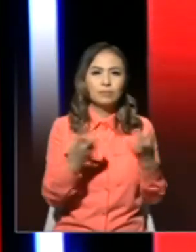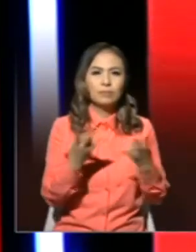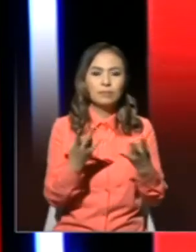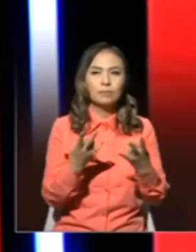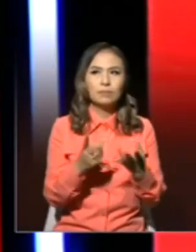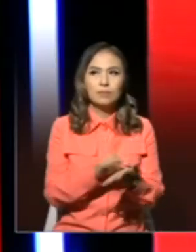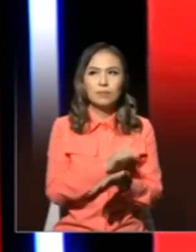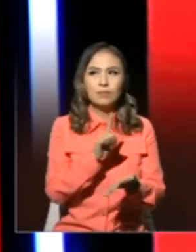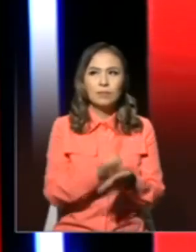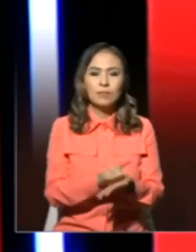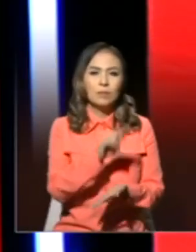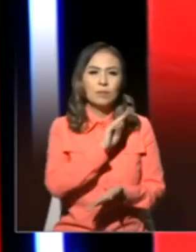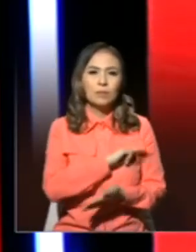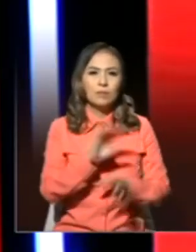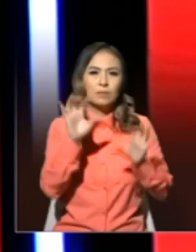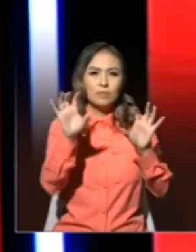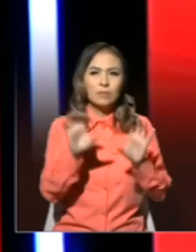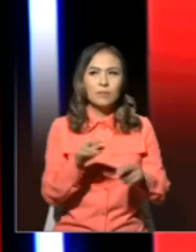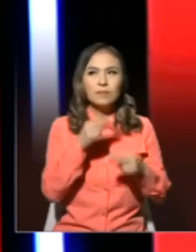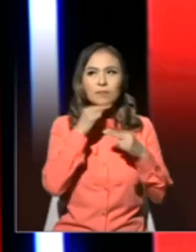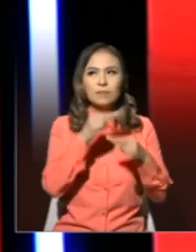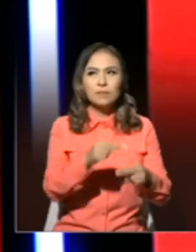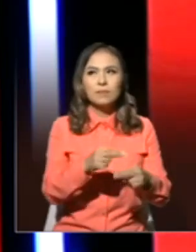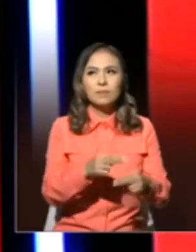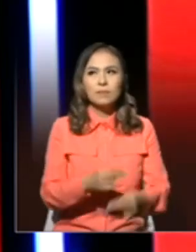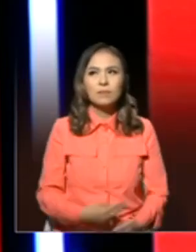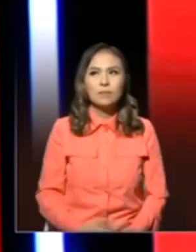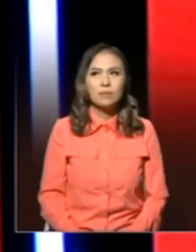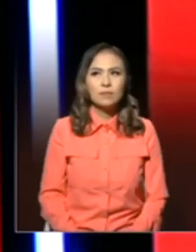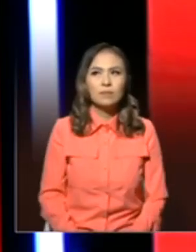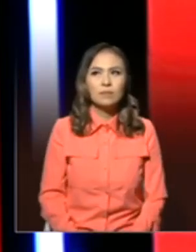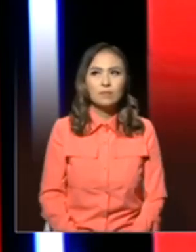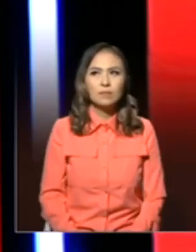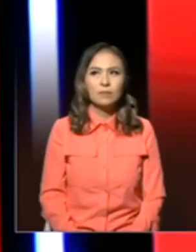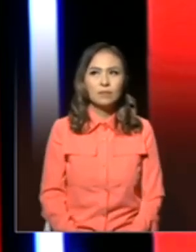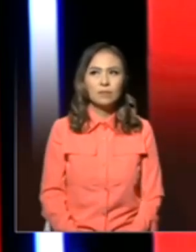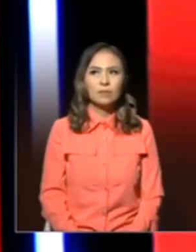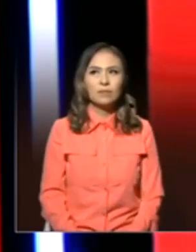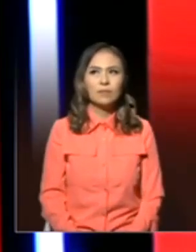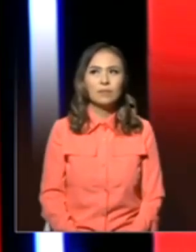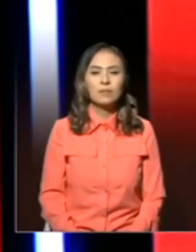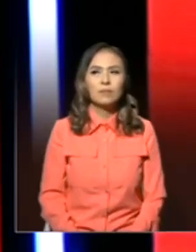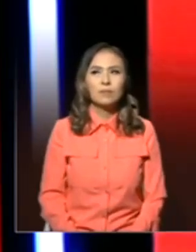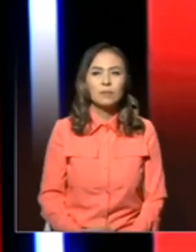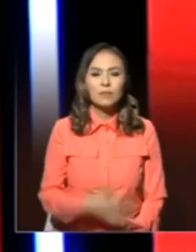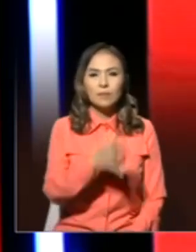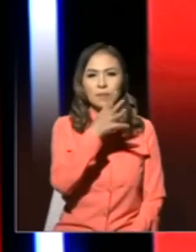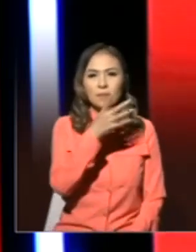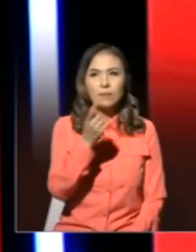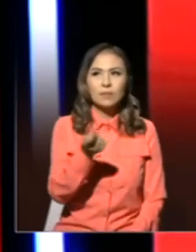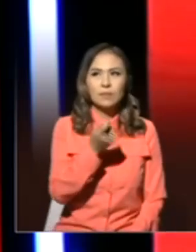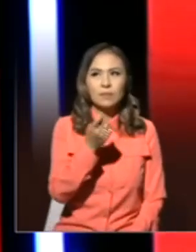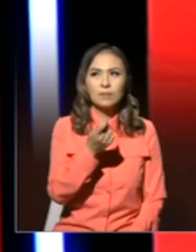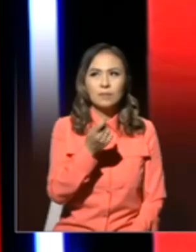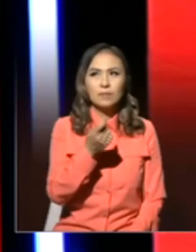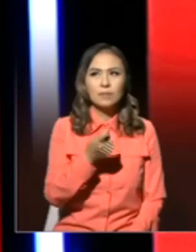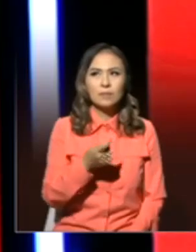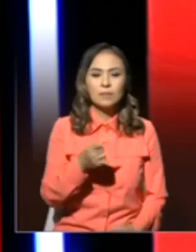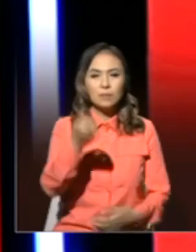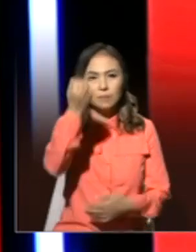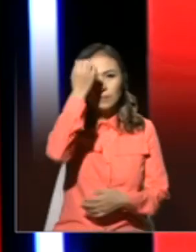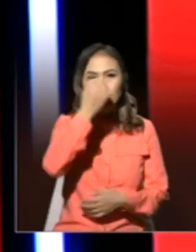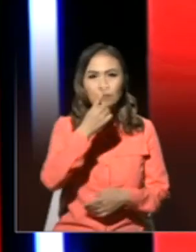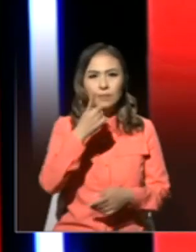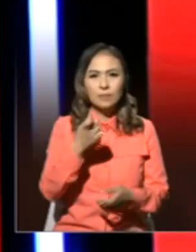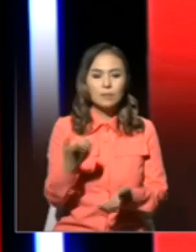де заң жұмыс істеу керек дегенді біз баса назар аударайық. 21 жасқа дейін 4 сағат бөлуіміз керек енді. Өкінішке орай уақыт тапшы, қымбат спикерлер, келгендеріңізге